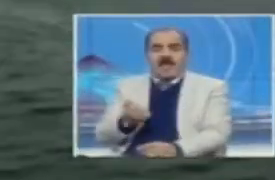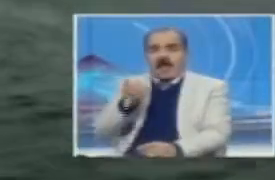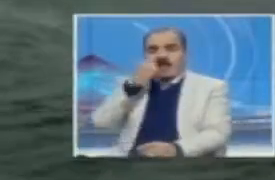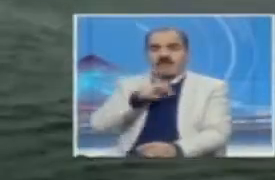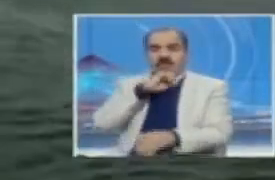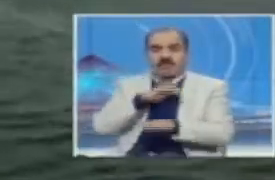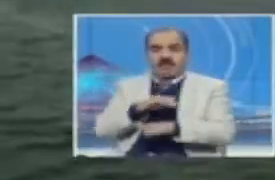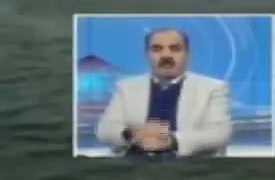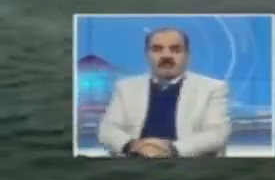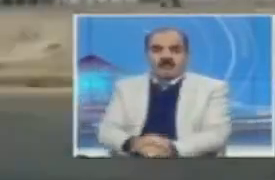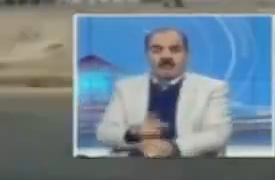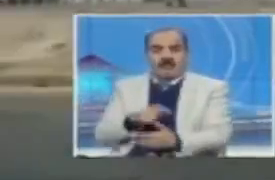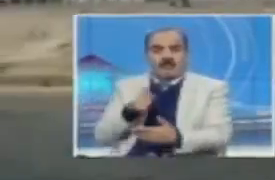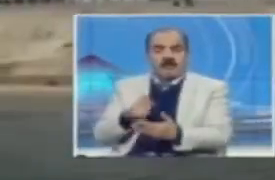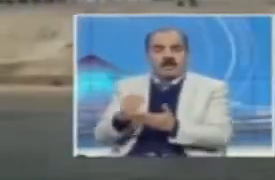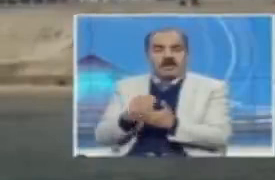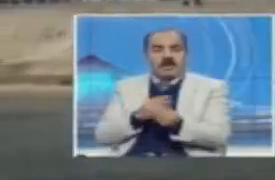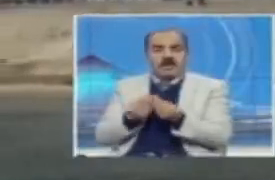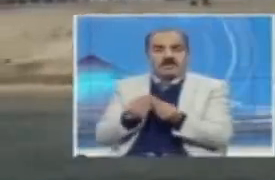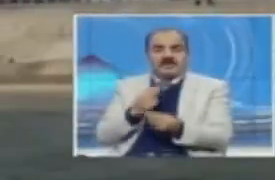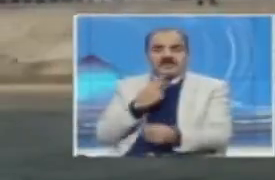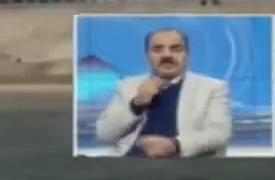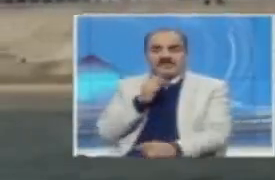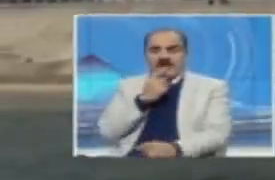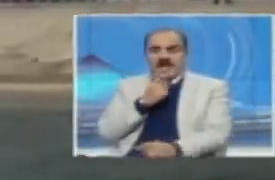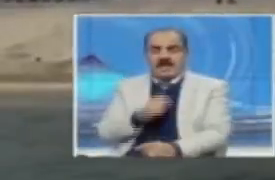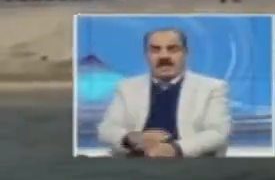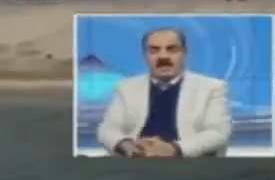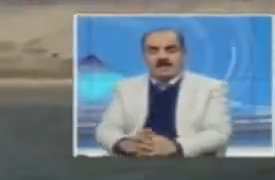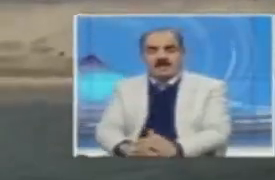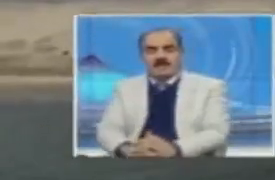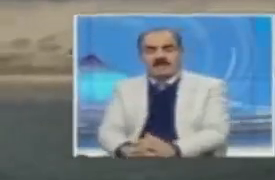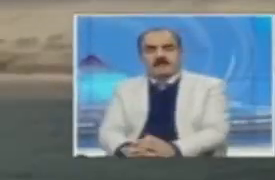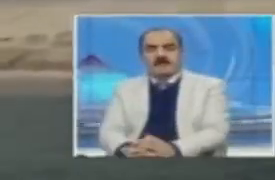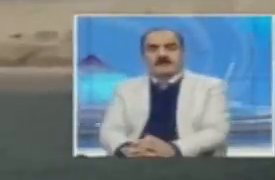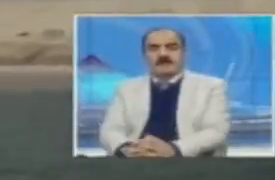ألف طن، وتتبع التوكيل الملاحي أنشكب.